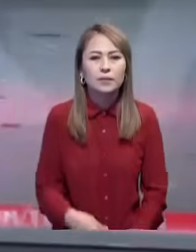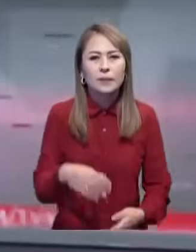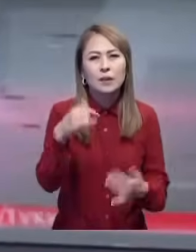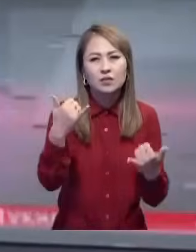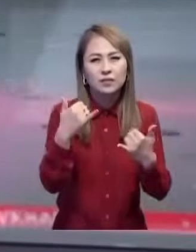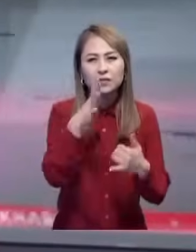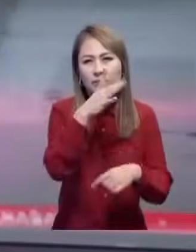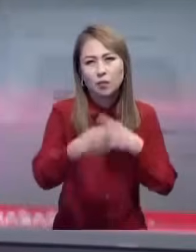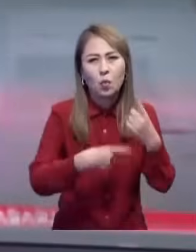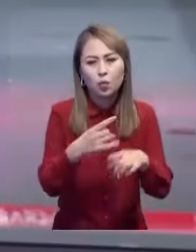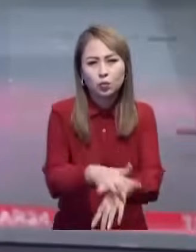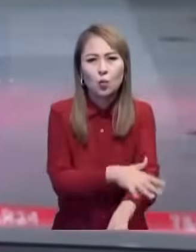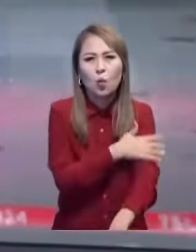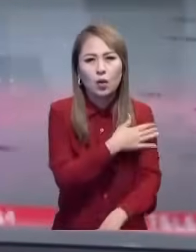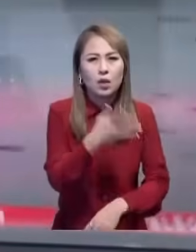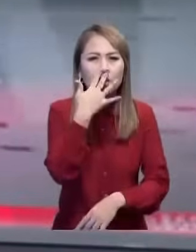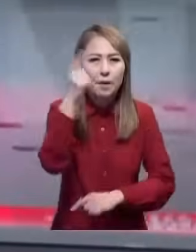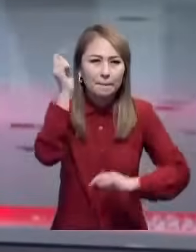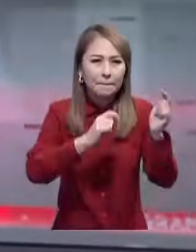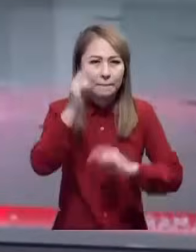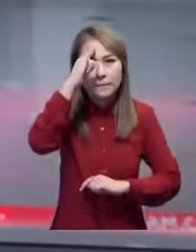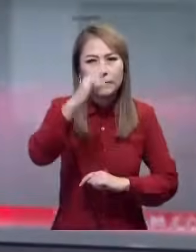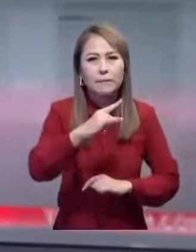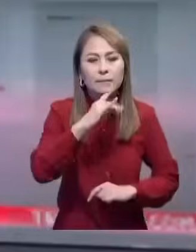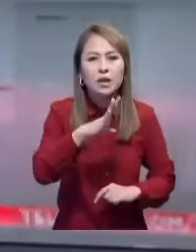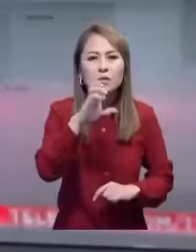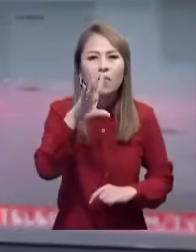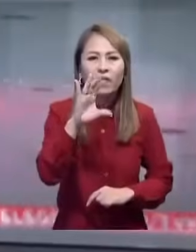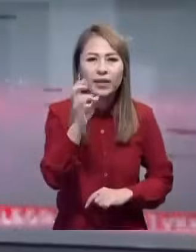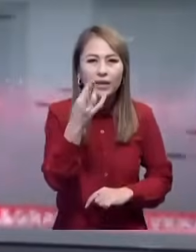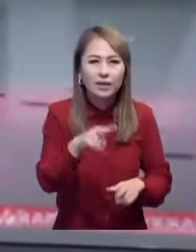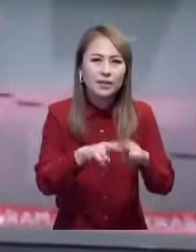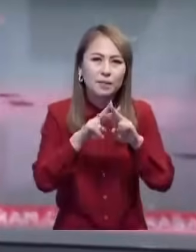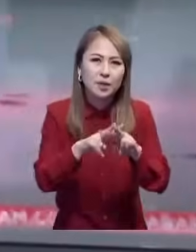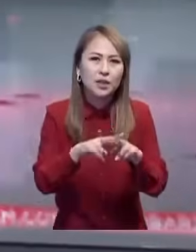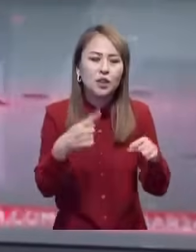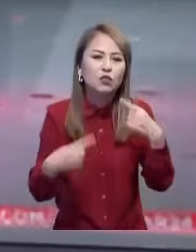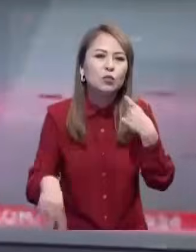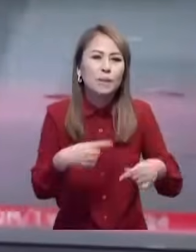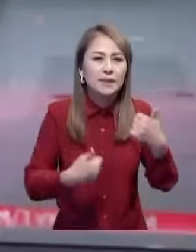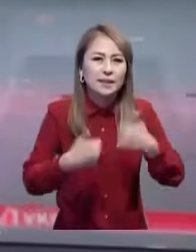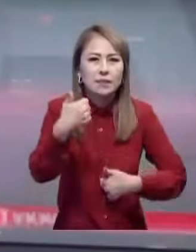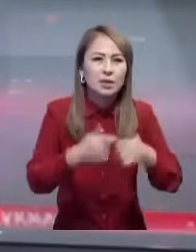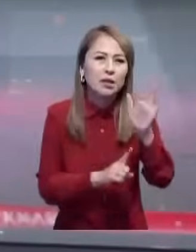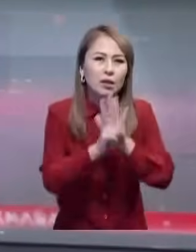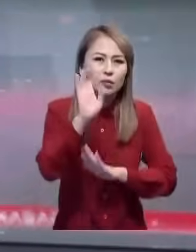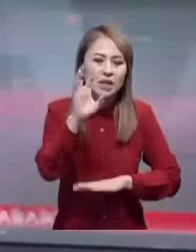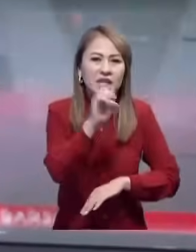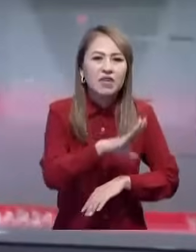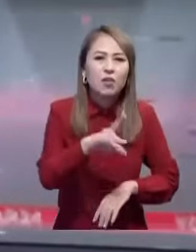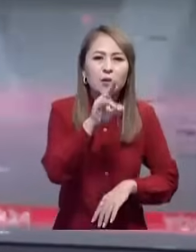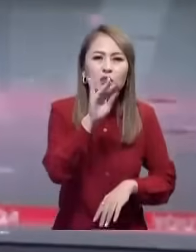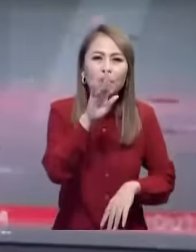Бүгін ғасырдан да ұзақ күн. Шетелге 1000-ға жуық қазақ жанкүйер жиналды. Дәл қазір Словения астанасында байрақты футбол бәсекесі басталғалы